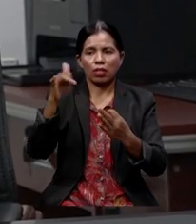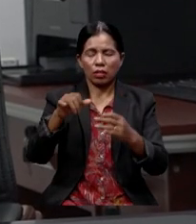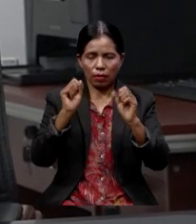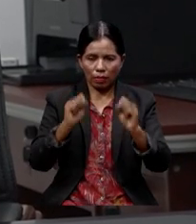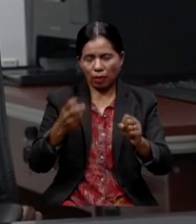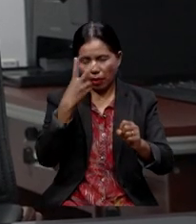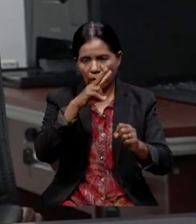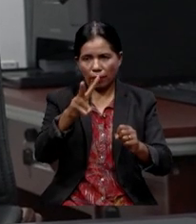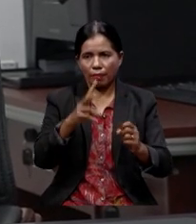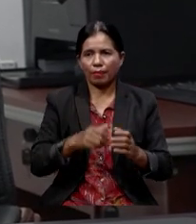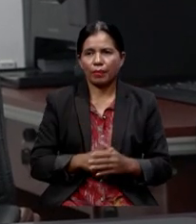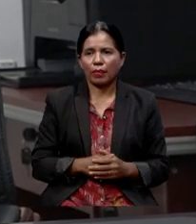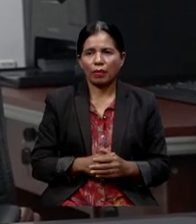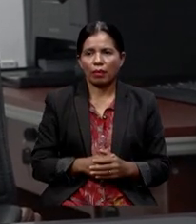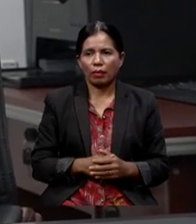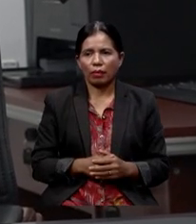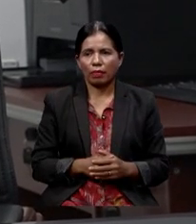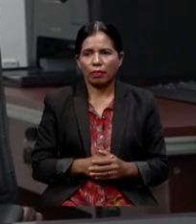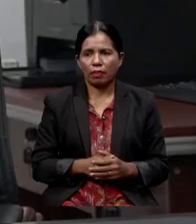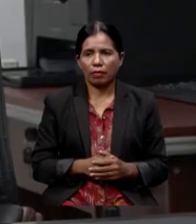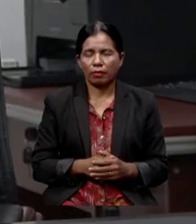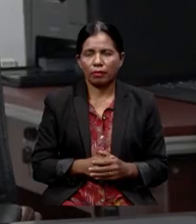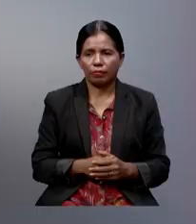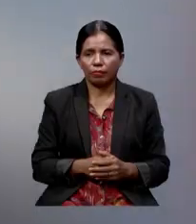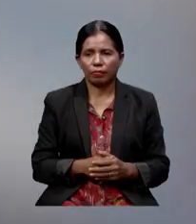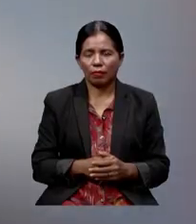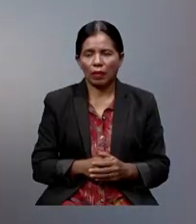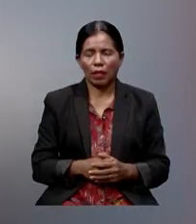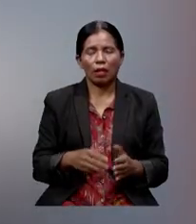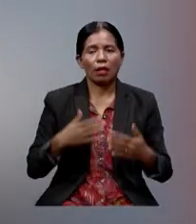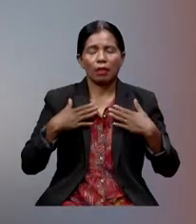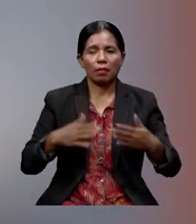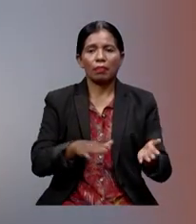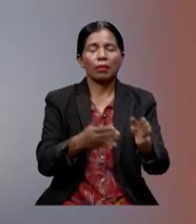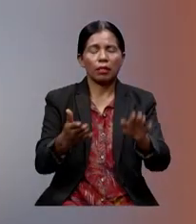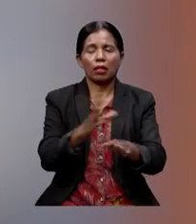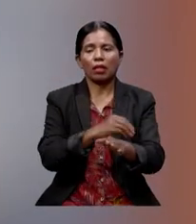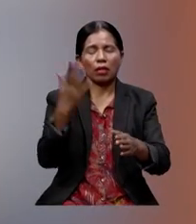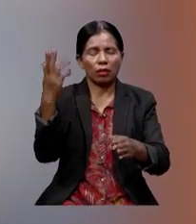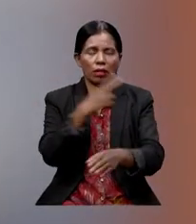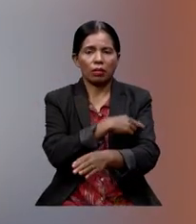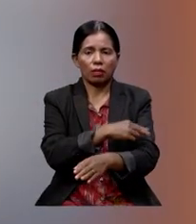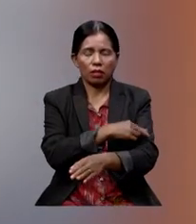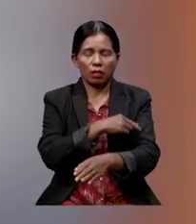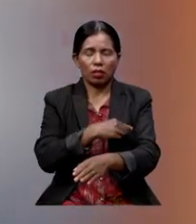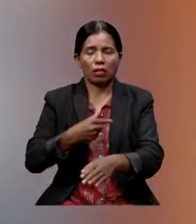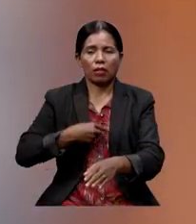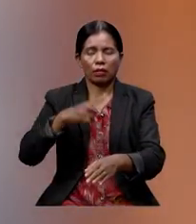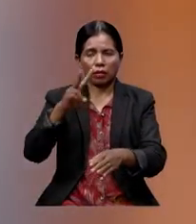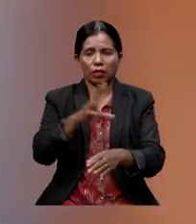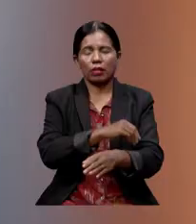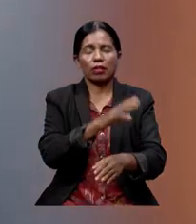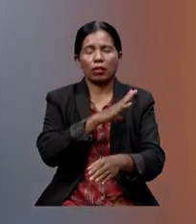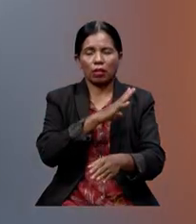ba ale minha Mateisin. Mateisin Eduardo Magalhães dadauk ne ia hela mortuário Hospital Nacional Guido Valdares